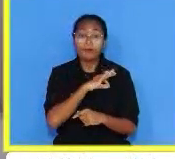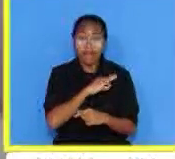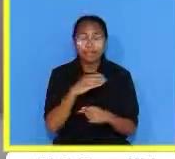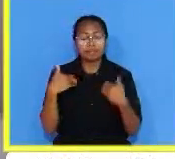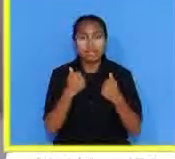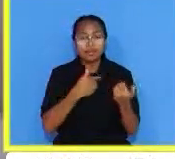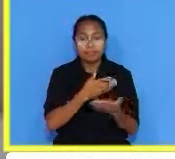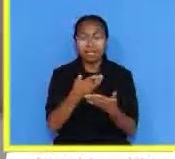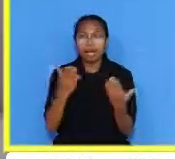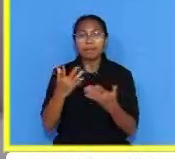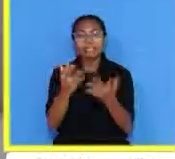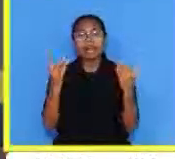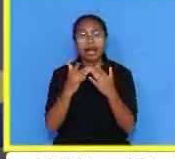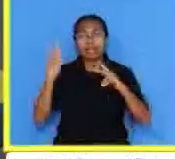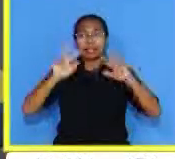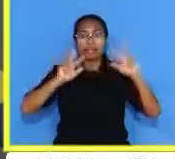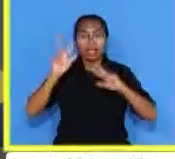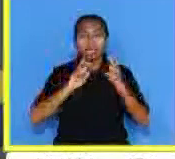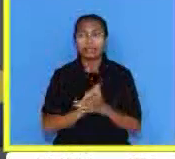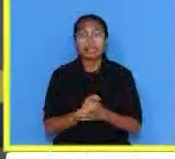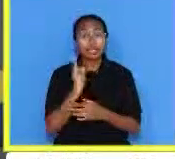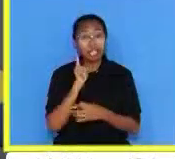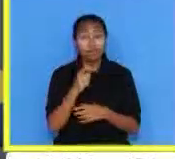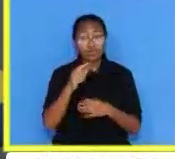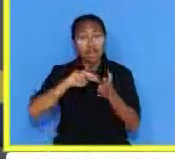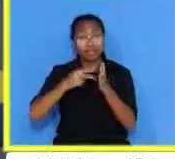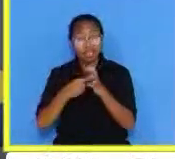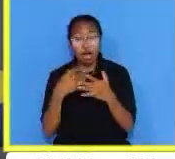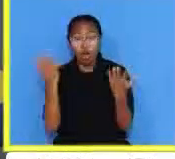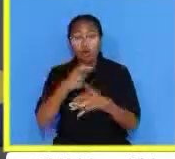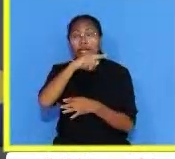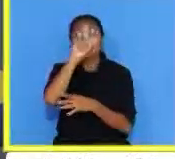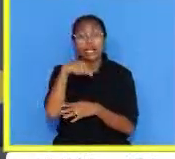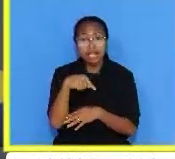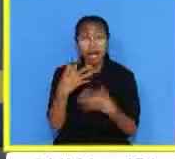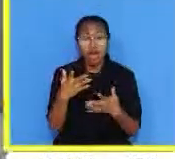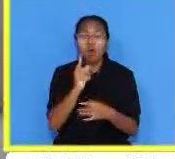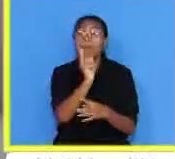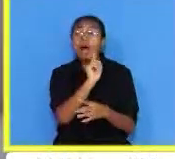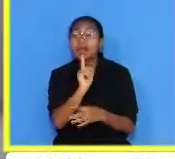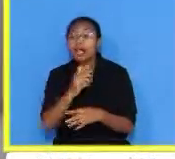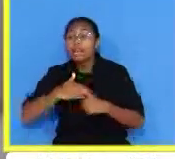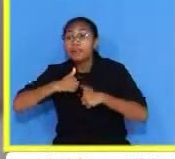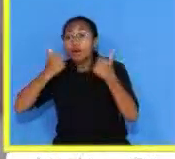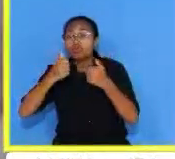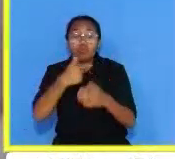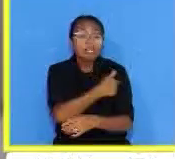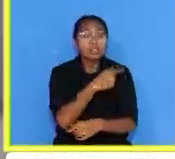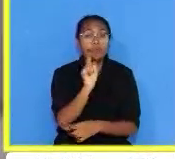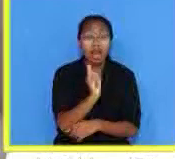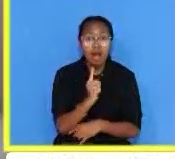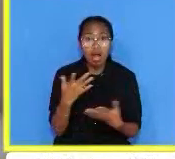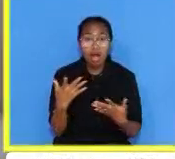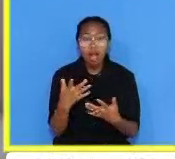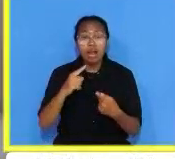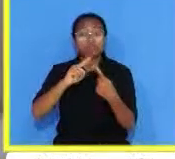diberikan kepada seluruh masyarakat NTT. Jadi artinya kalau ditanyakan mana yang lebih baik,